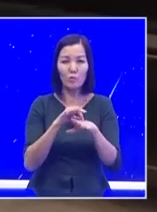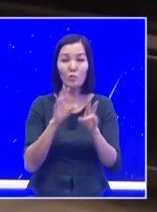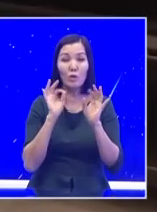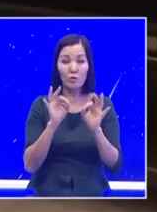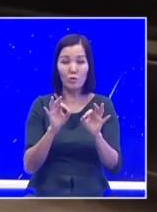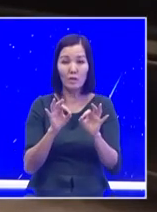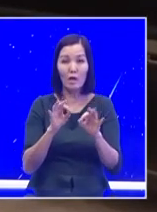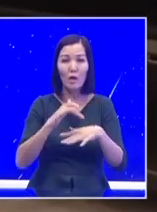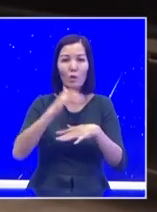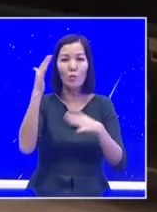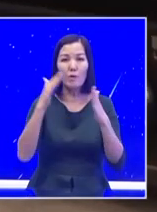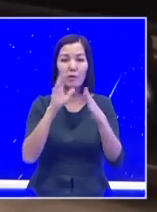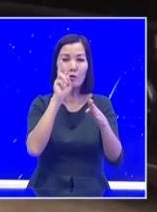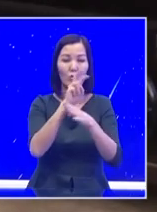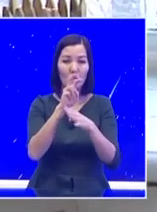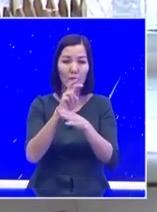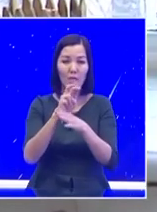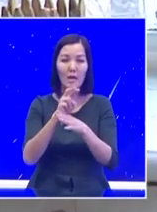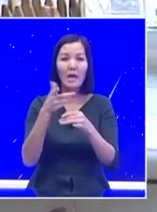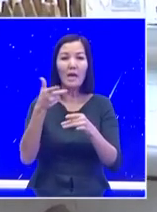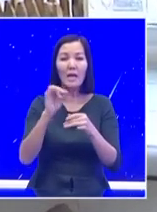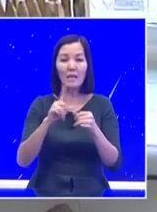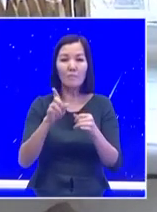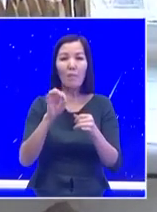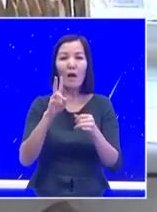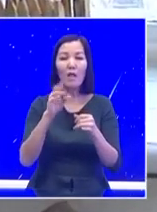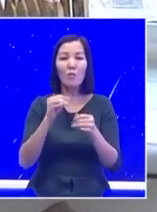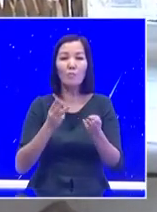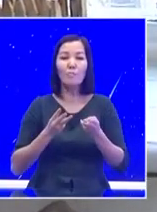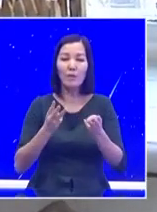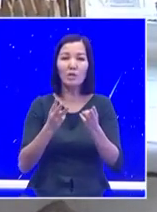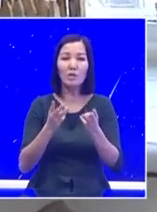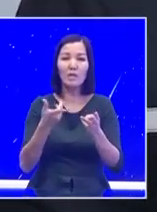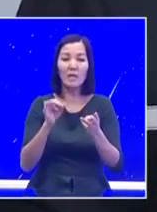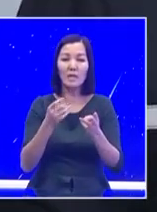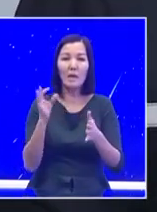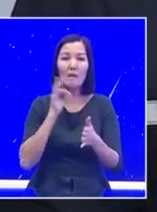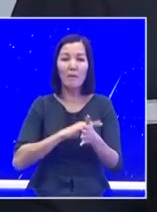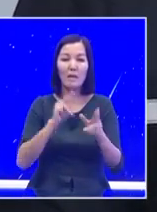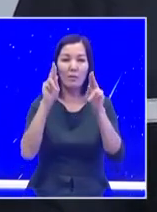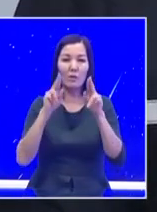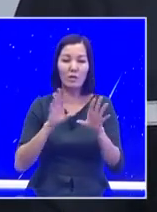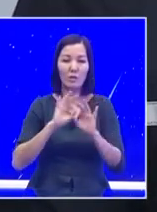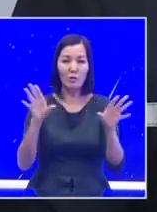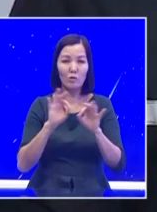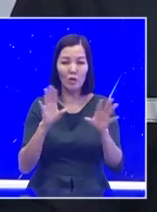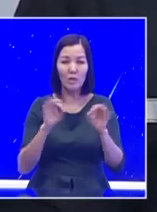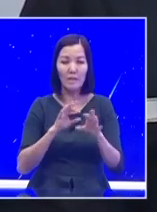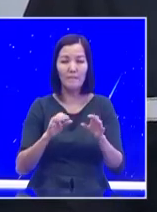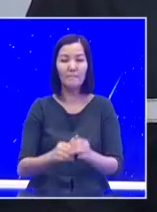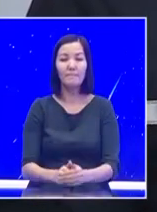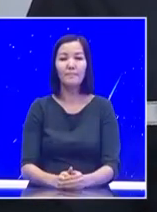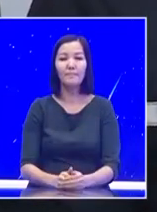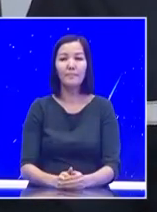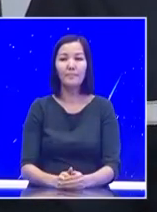көп қабатты үйлерді аралап, тұрғындарға газ баллондарды, газ пештерін пайдалану ережелерін үйретті. Ақпараттық парақтарын үлестірді.